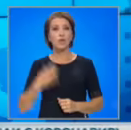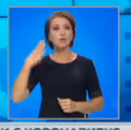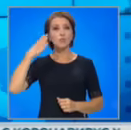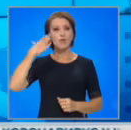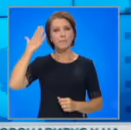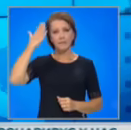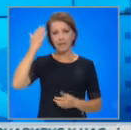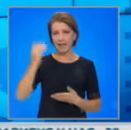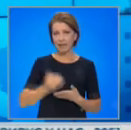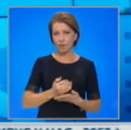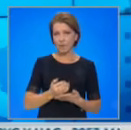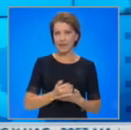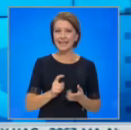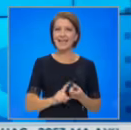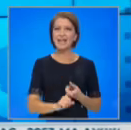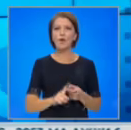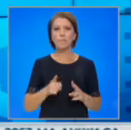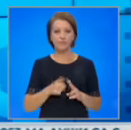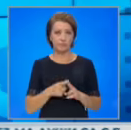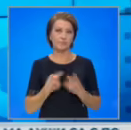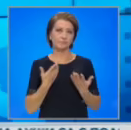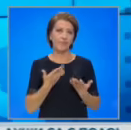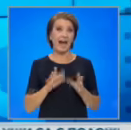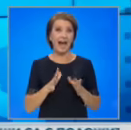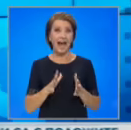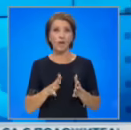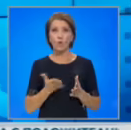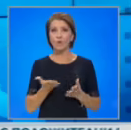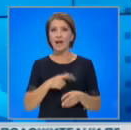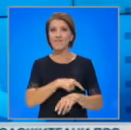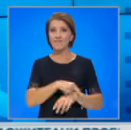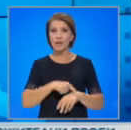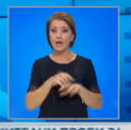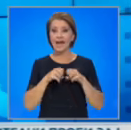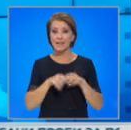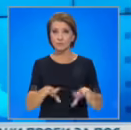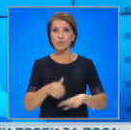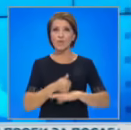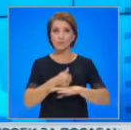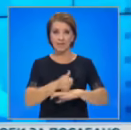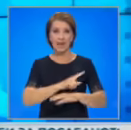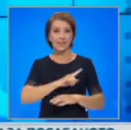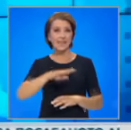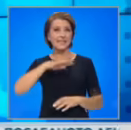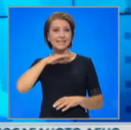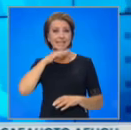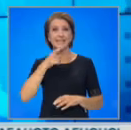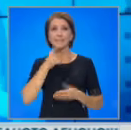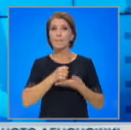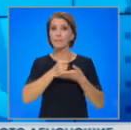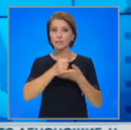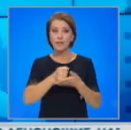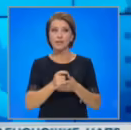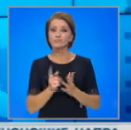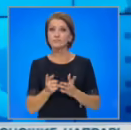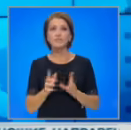Служебният министър на икономиката Кирил Петков оцени, че ако времето преди разпускането на депутатите не стигне за актуализация на бюджета, ще стане страшно, а